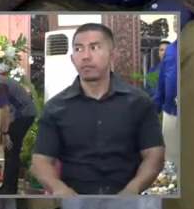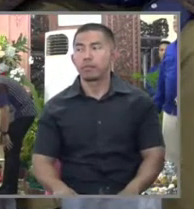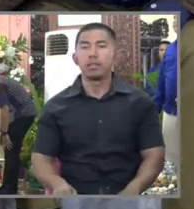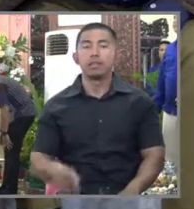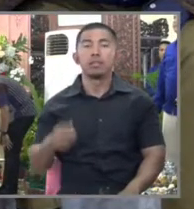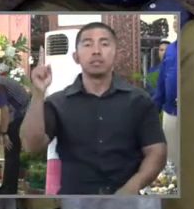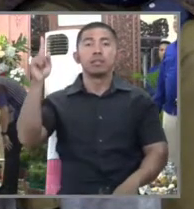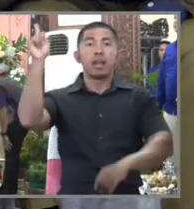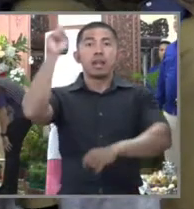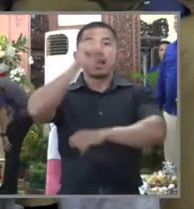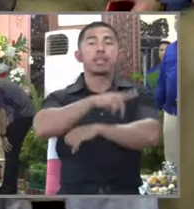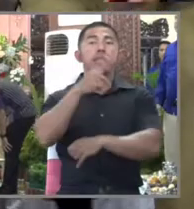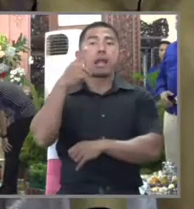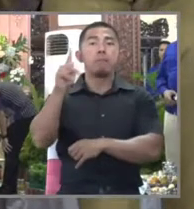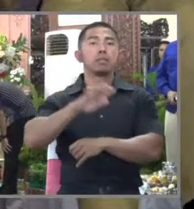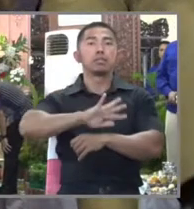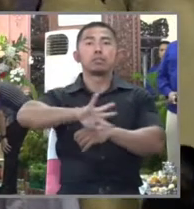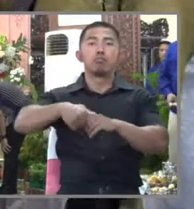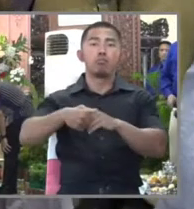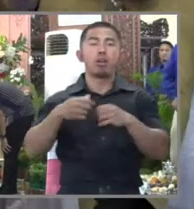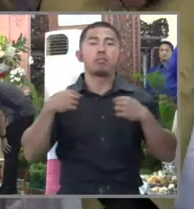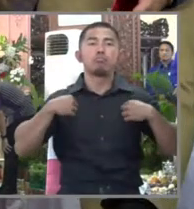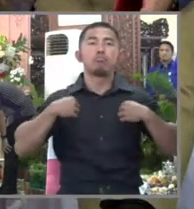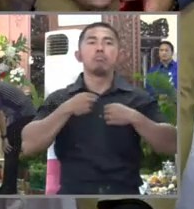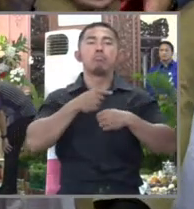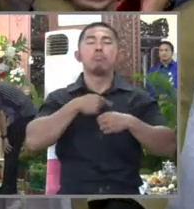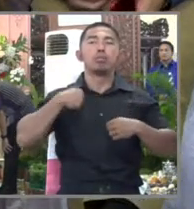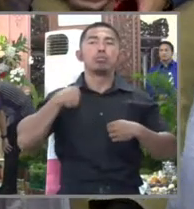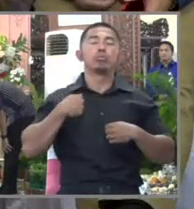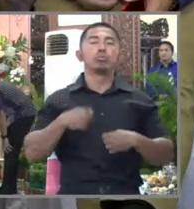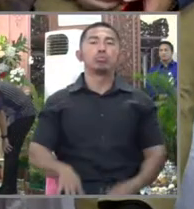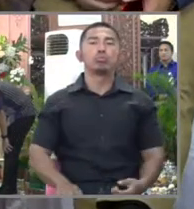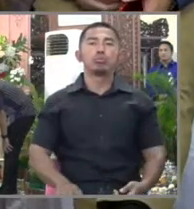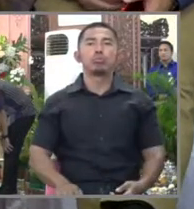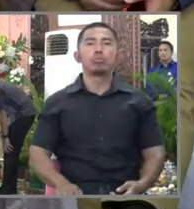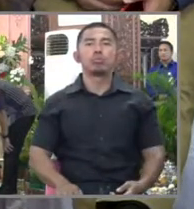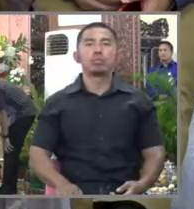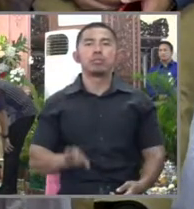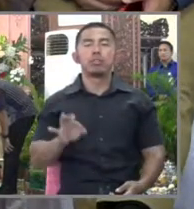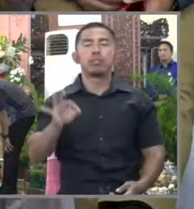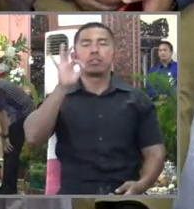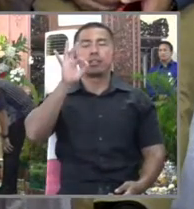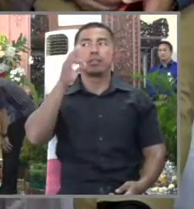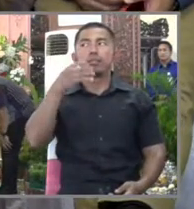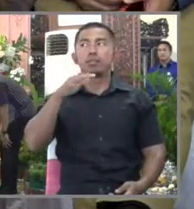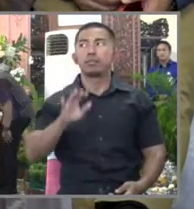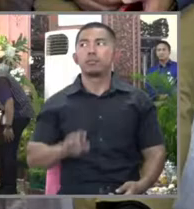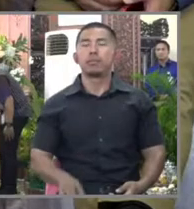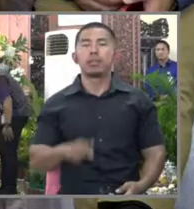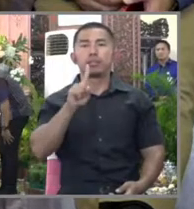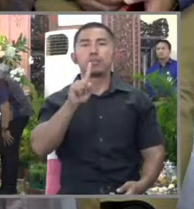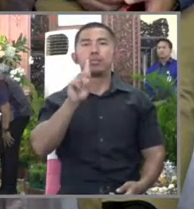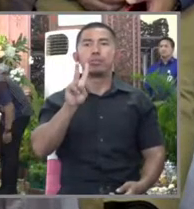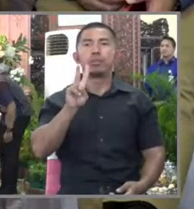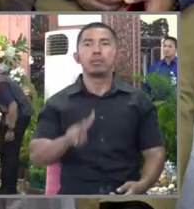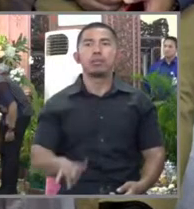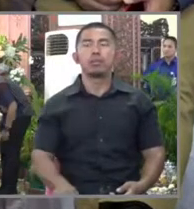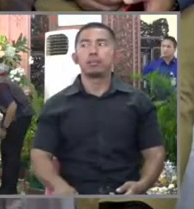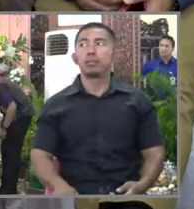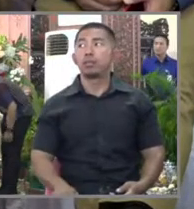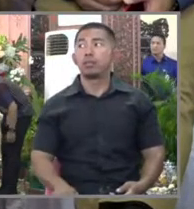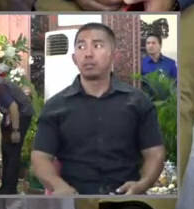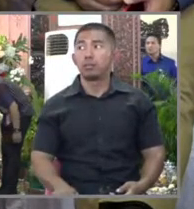kalau bisa semuanya pakai baju adat. Biar kita serentak seluruh Jawa Tengah. Siap. Oke ya, ya, ya. Beres, satu, dua. Untuk